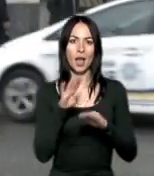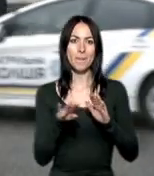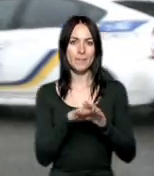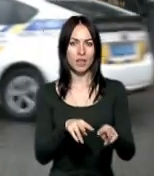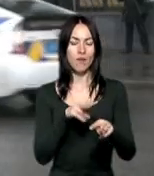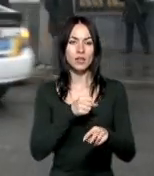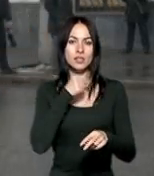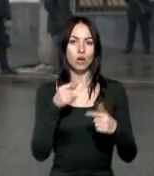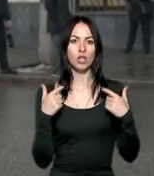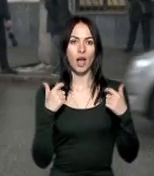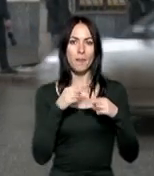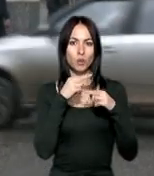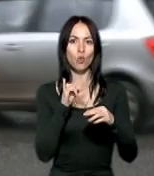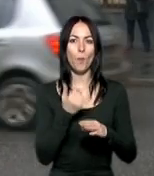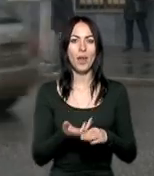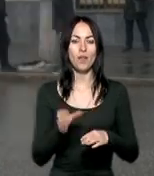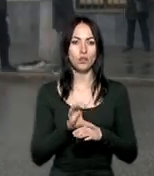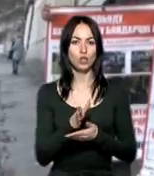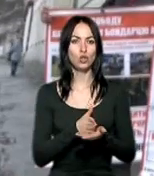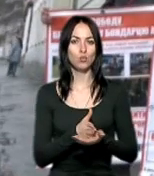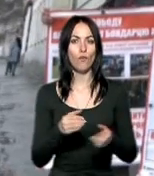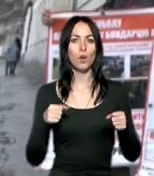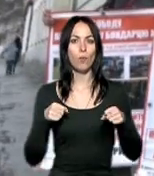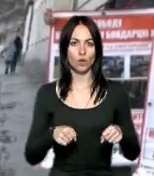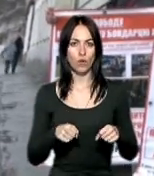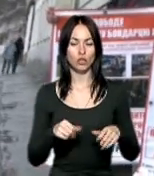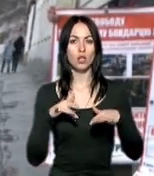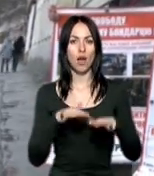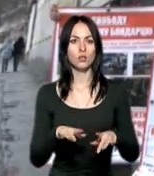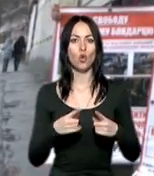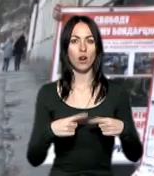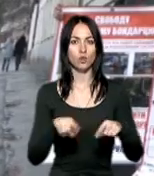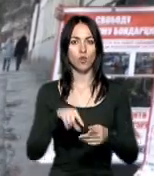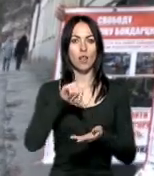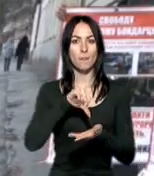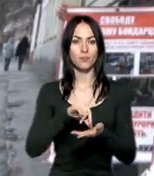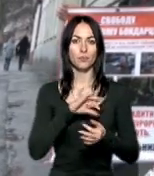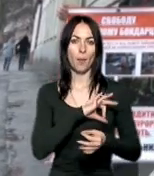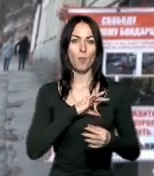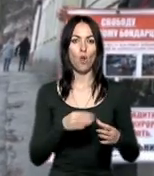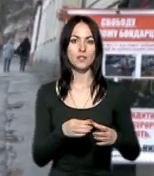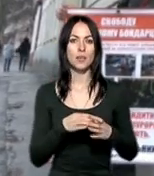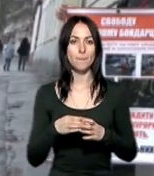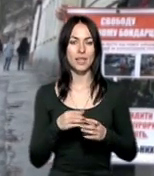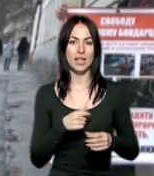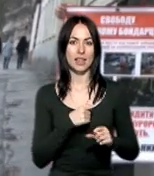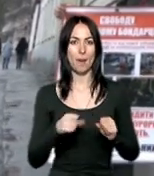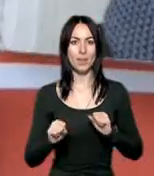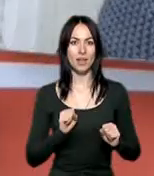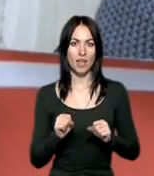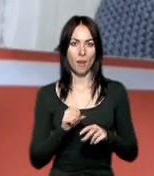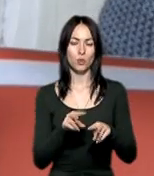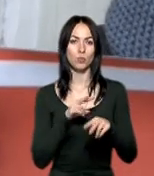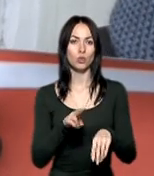лейтенанта, підозрюваного у перевищенні службових повноважень. Акцію організували представники профспілки департаменту патрульної поліції,